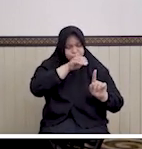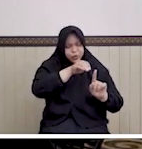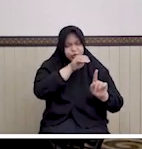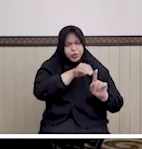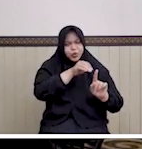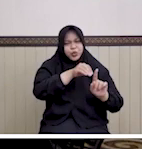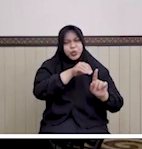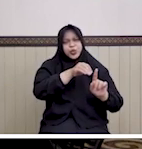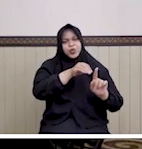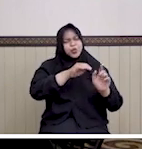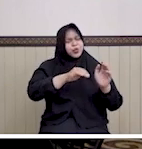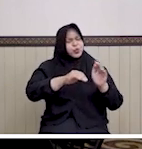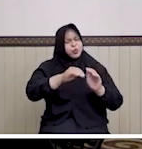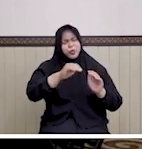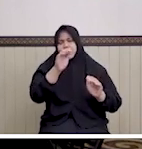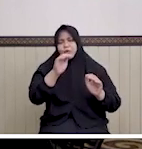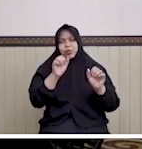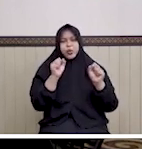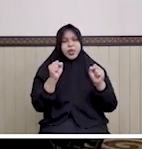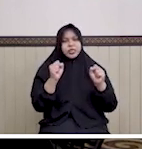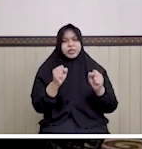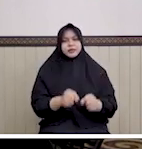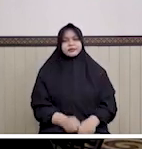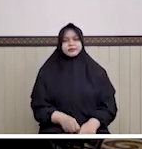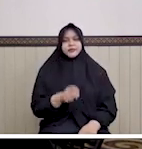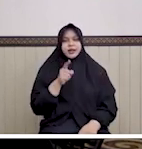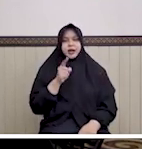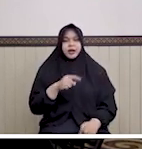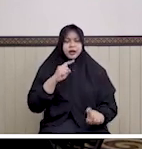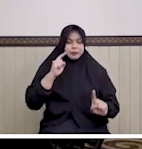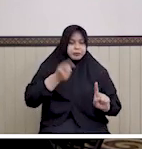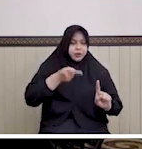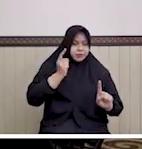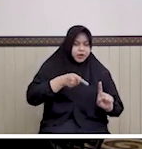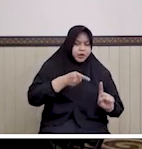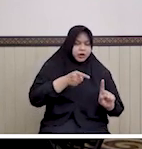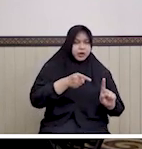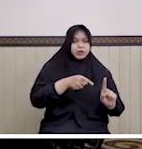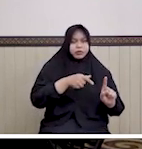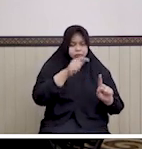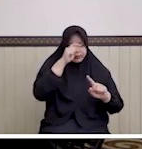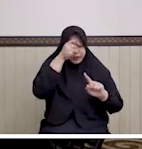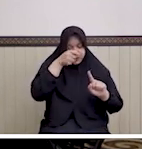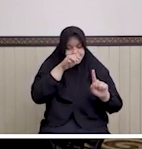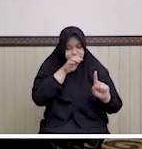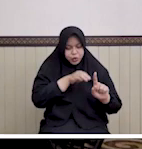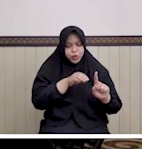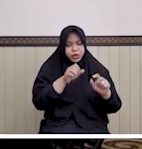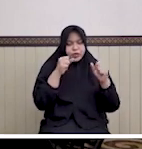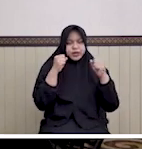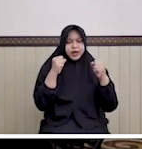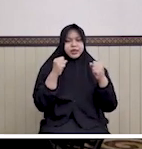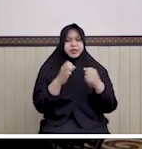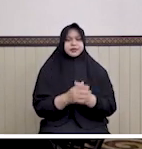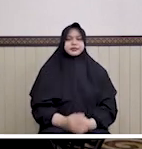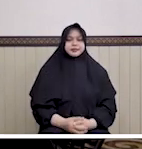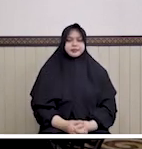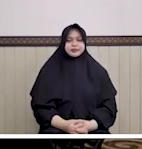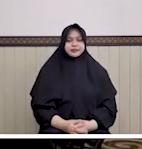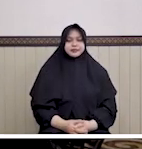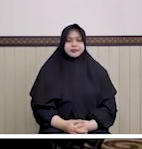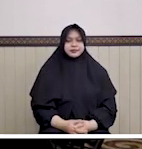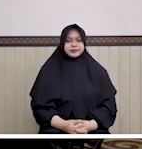tunduk atuh atuh Iya atuh atas perintah itu sangat patuh makanya ini yang tua orang